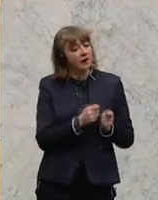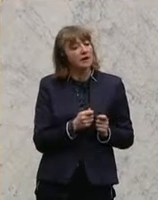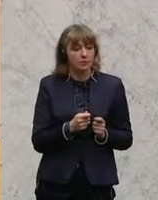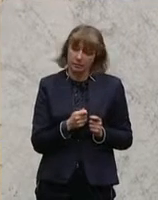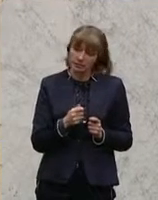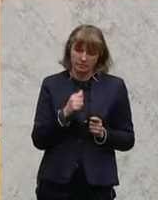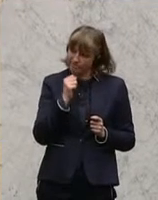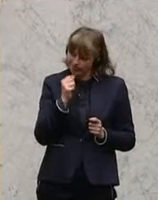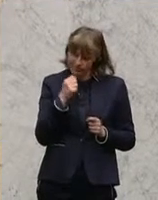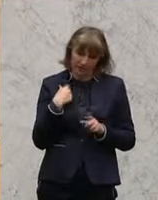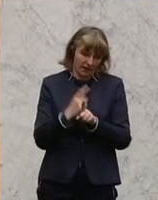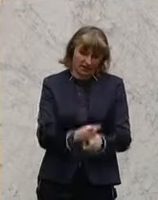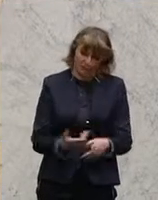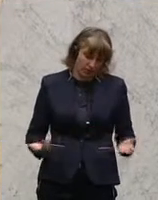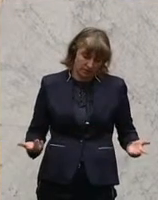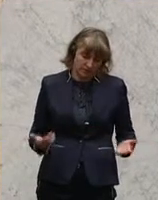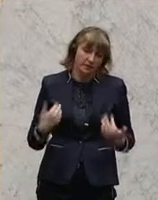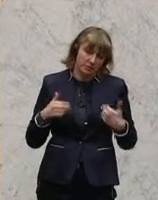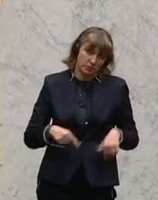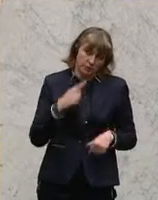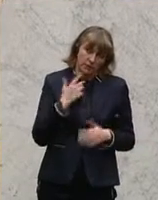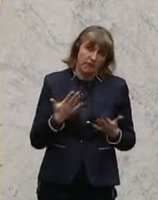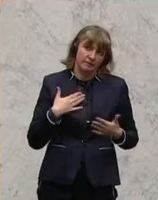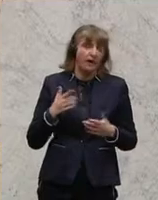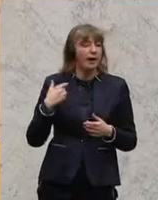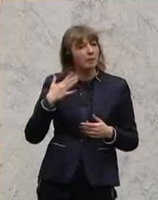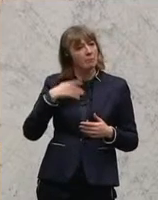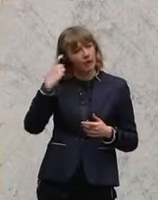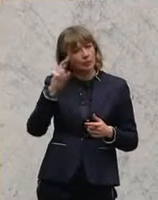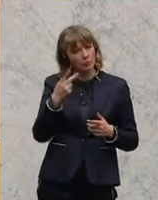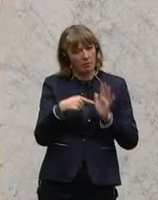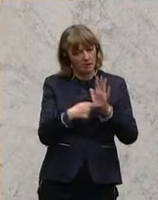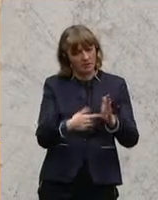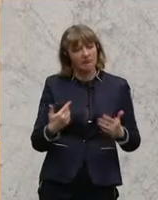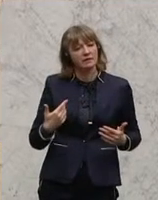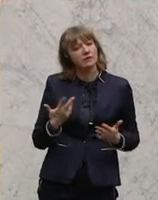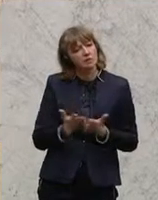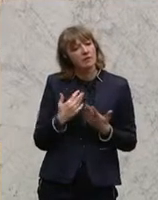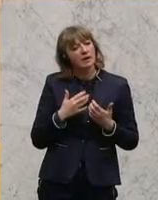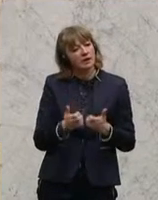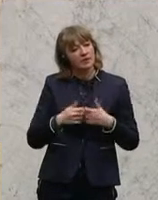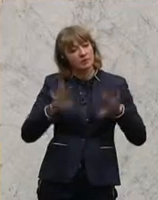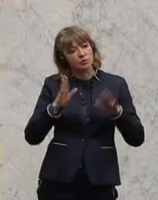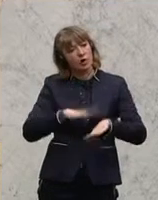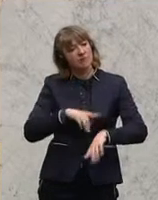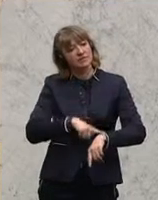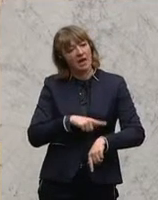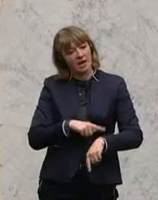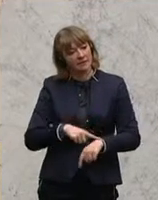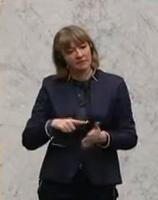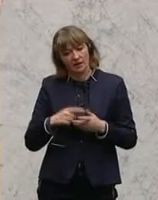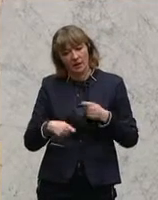nicht entsprochen wurde. Wir möchten ja nochmals auf unsere Stellungnahme verweisen, wo wir bereits erläutert haben, dass wir Asyl auf Zeit